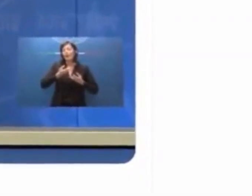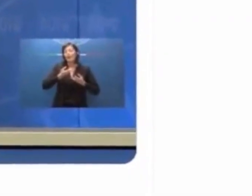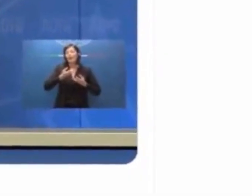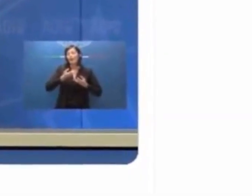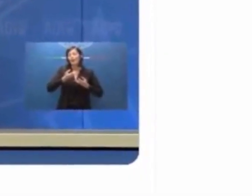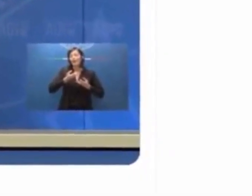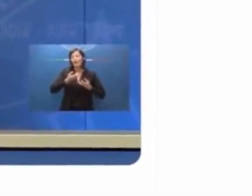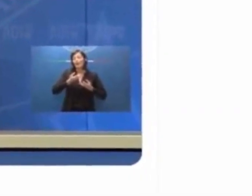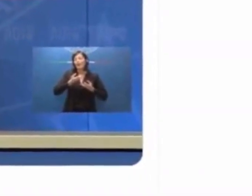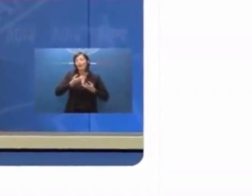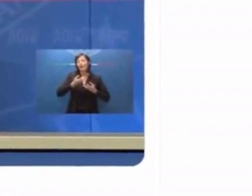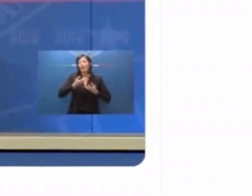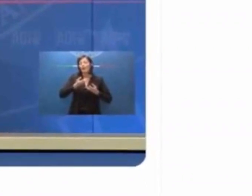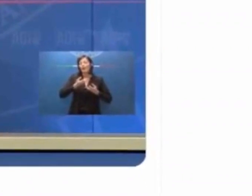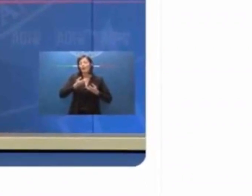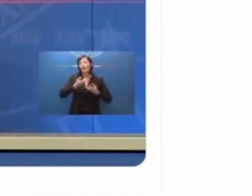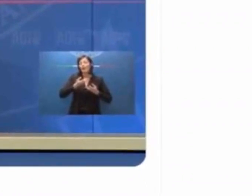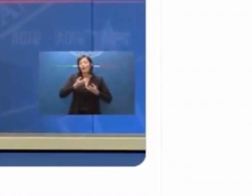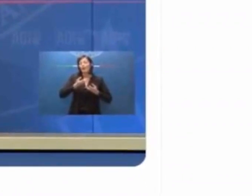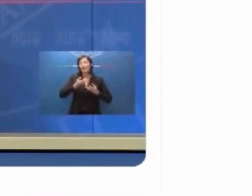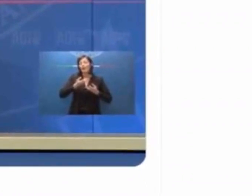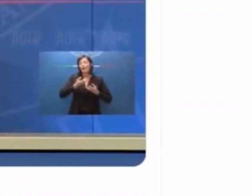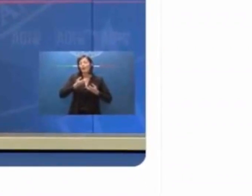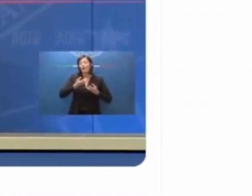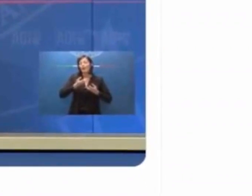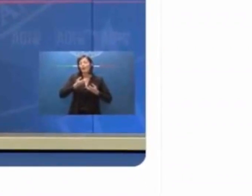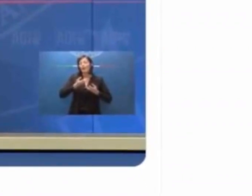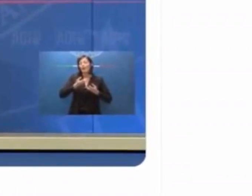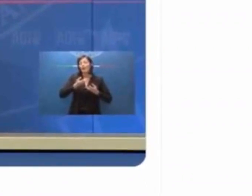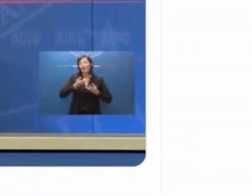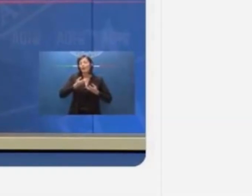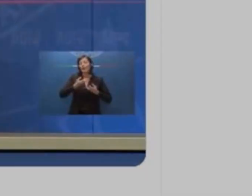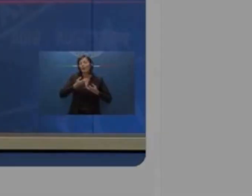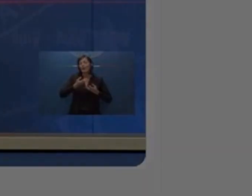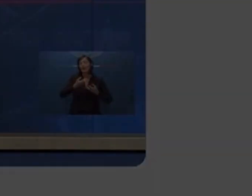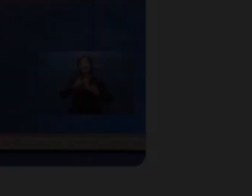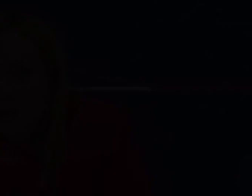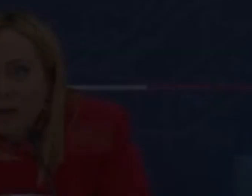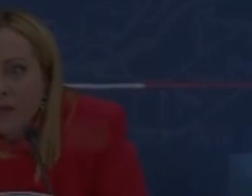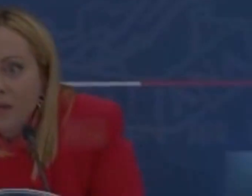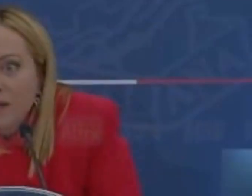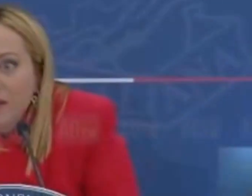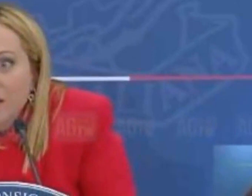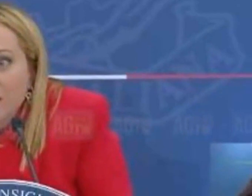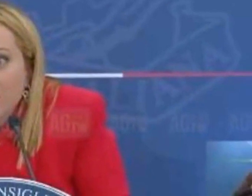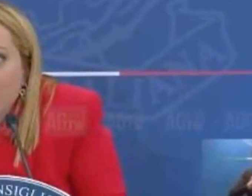scrittrice, collaboratrice di diverse testate italiane e straniere, tedesche, svizzere, austriache.